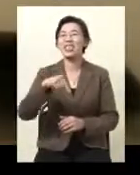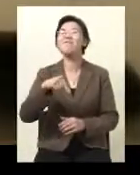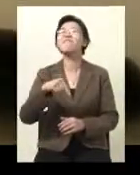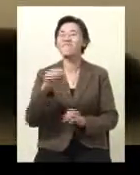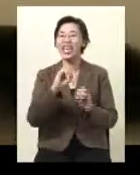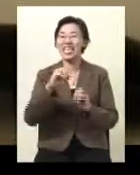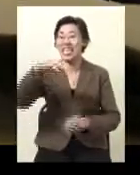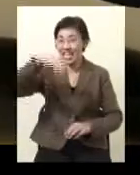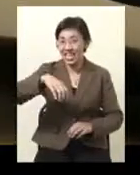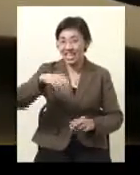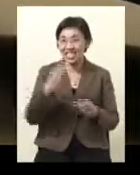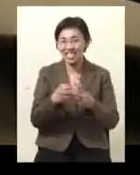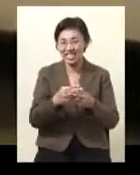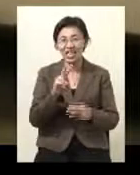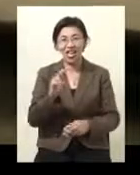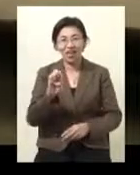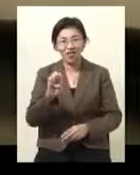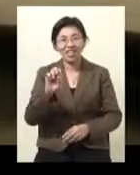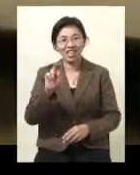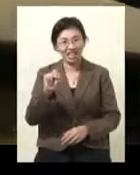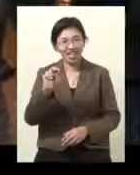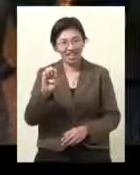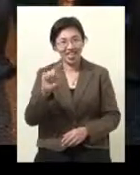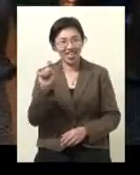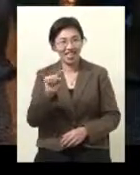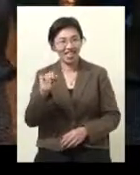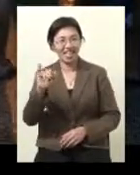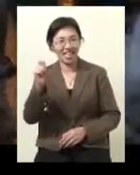านที่ของเดอะเวเนเซียนะครับก็ขอเชิญครับผม